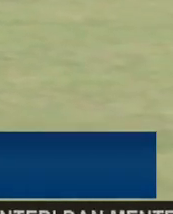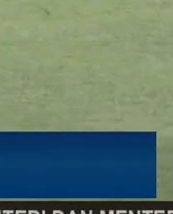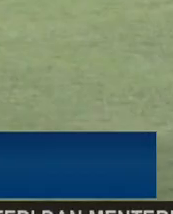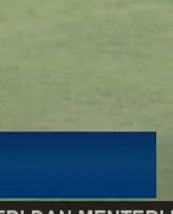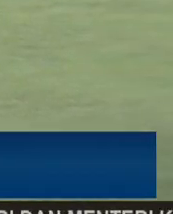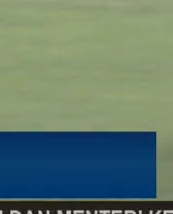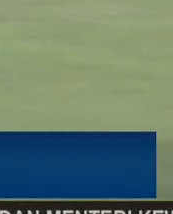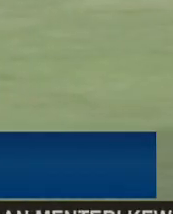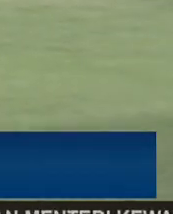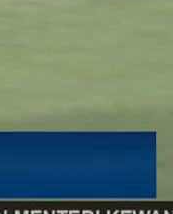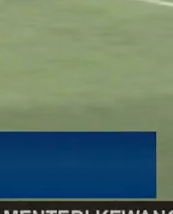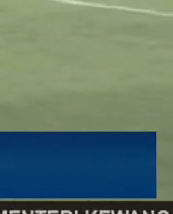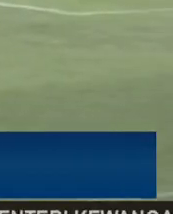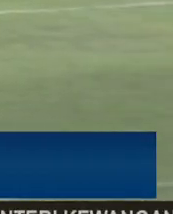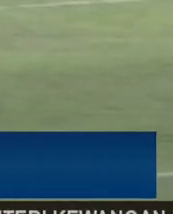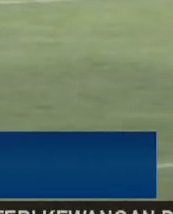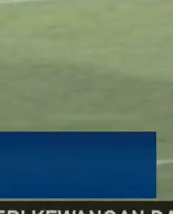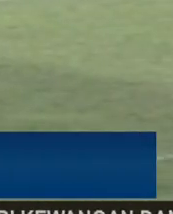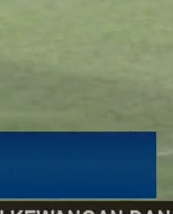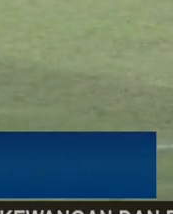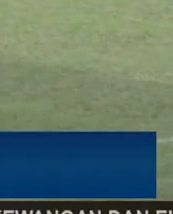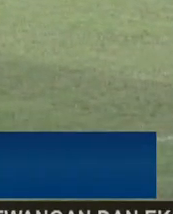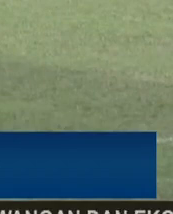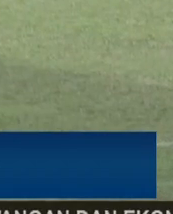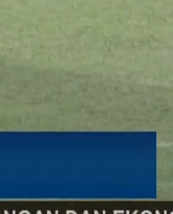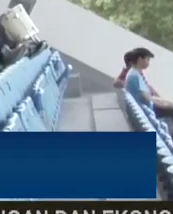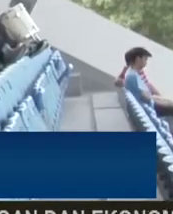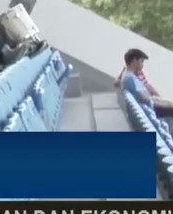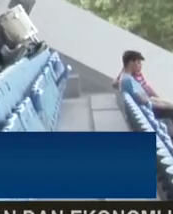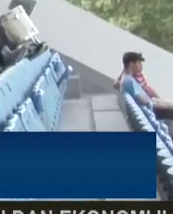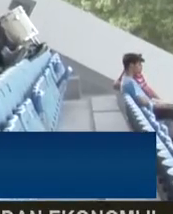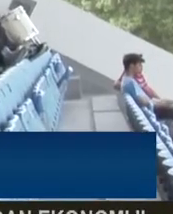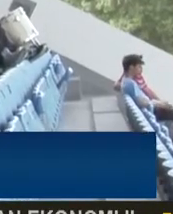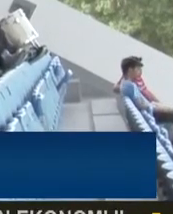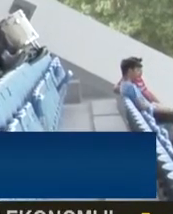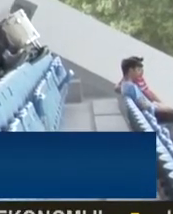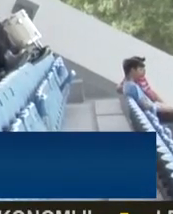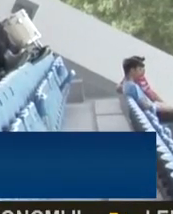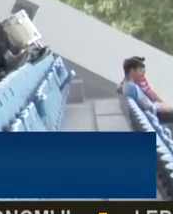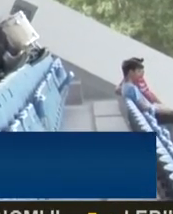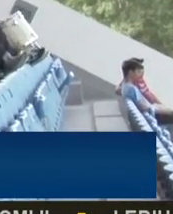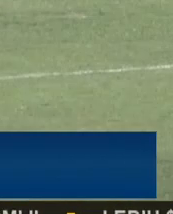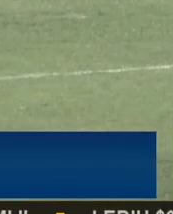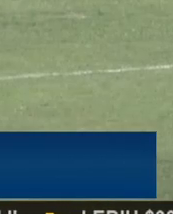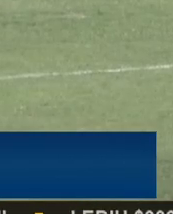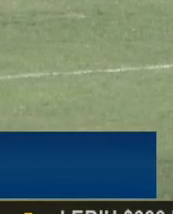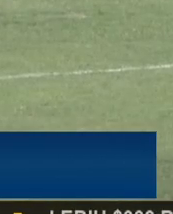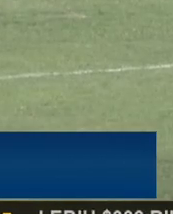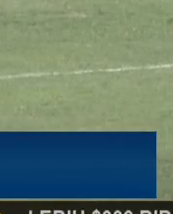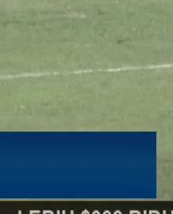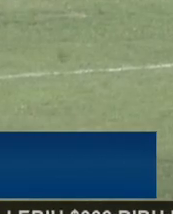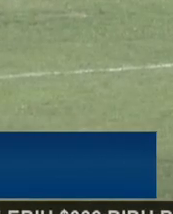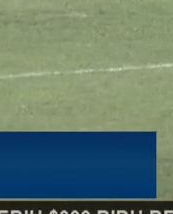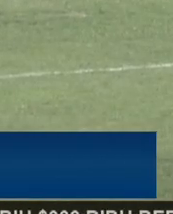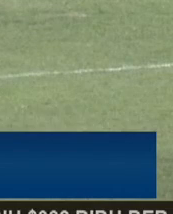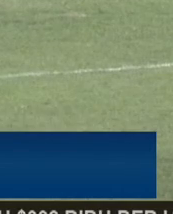SD menjauhi tiga kosong bersambung separuh masa kedua perlawanan koleksi perdagangan dan teknologi Cosmopolitan merapatkan